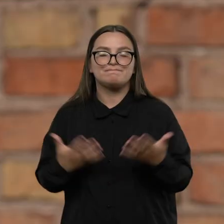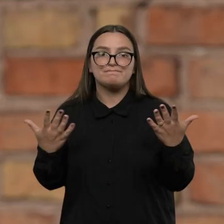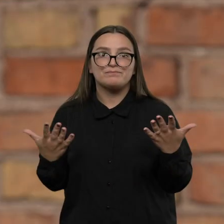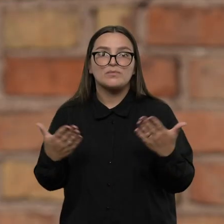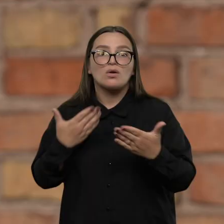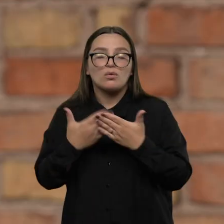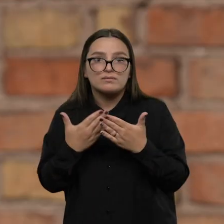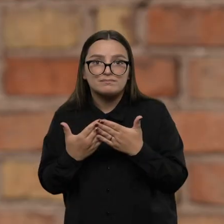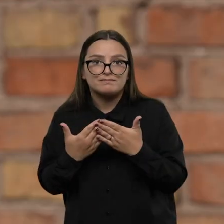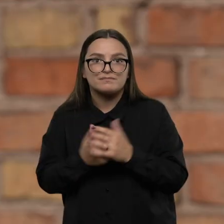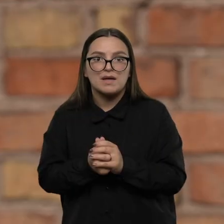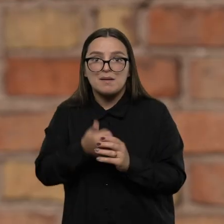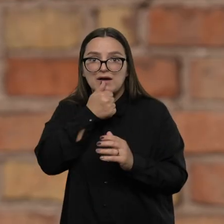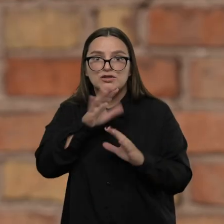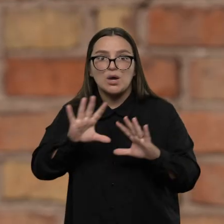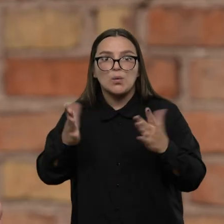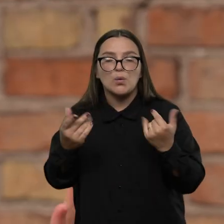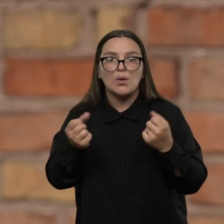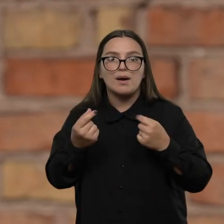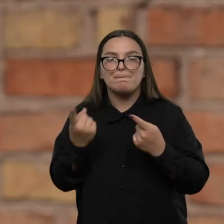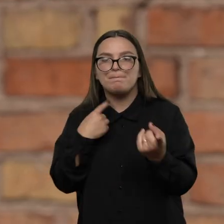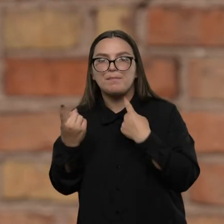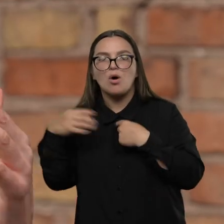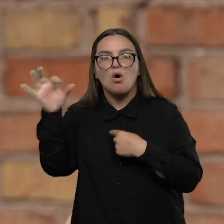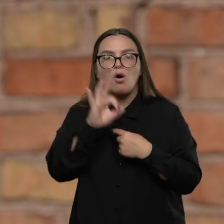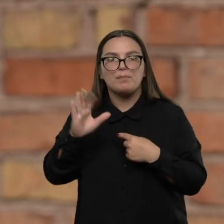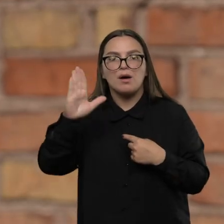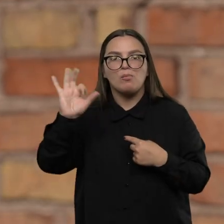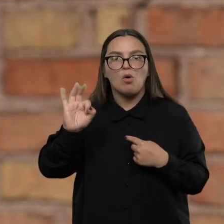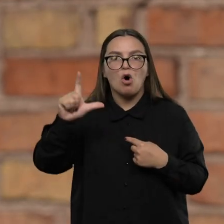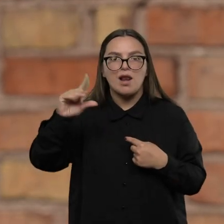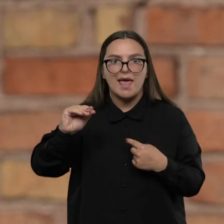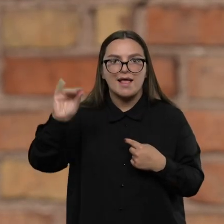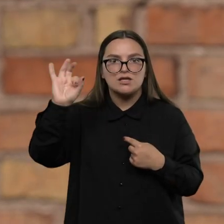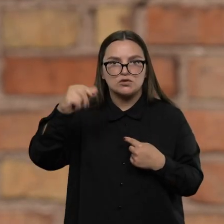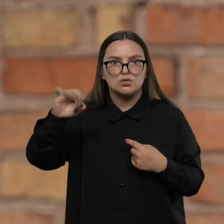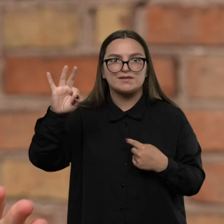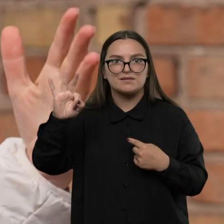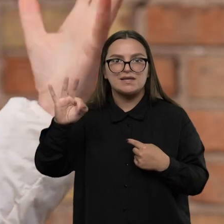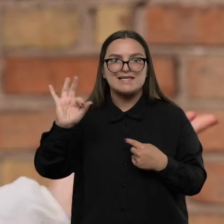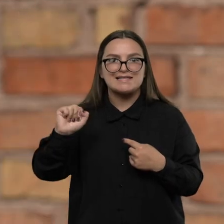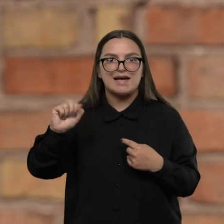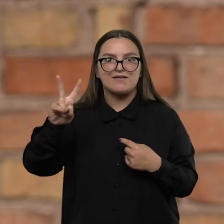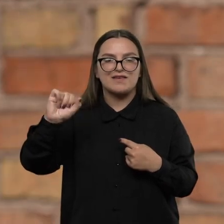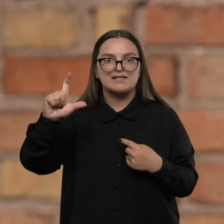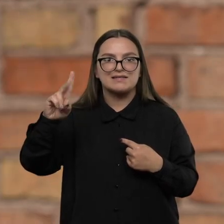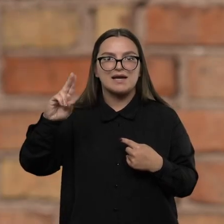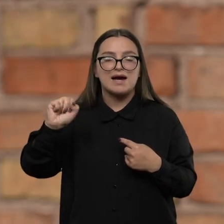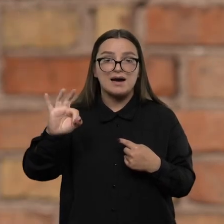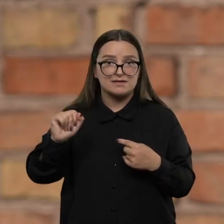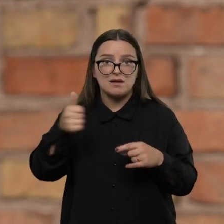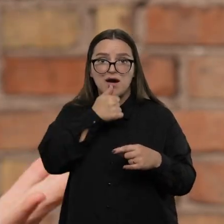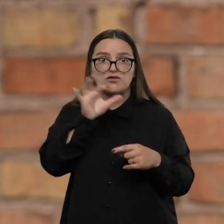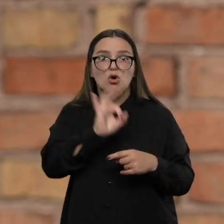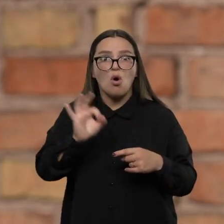Be abejo, nes jeigu kalbėtume, tarkim, apie Bolesių Savicką, ar ne, nes Savicko pavardė čia taip pat